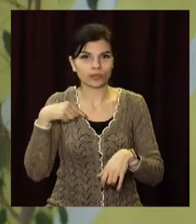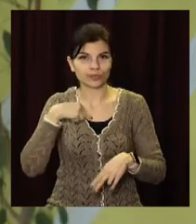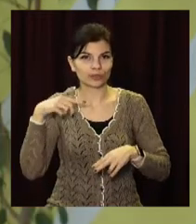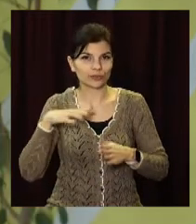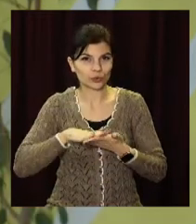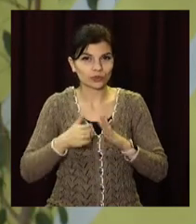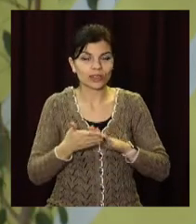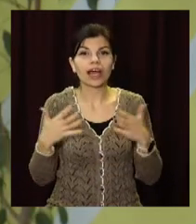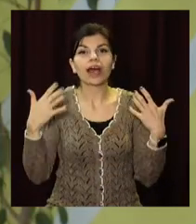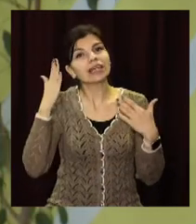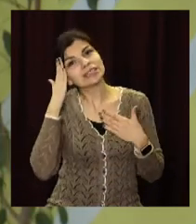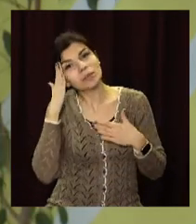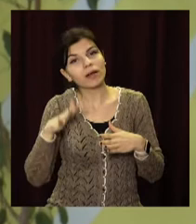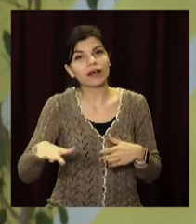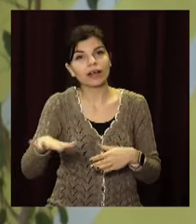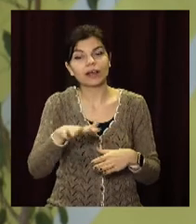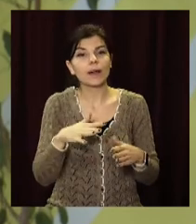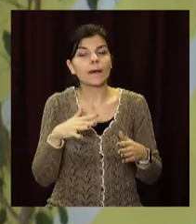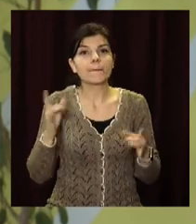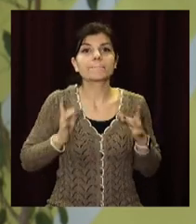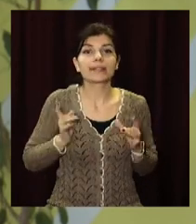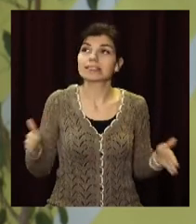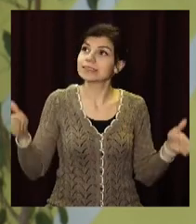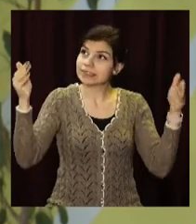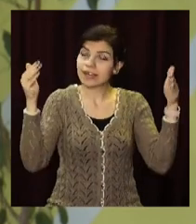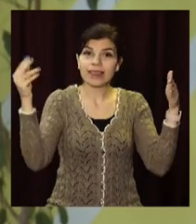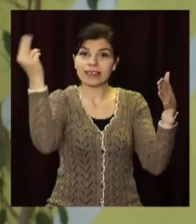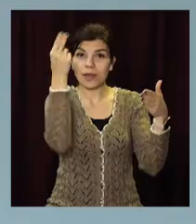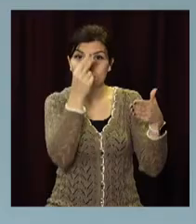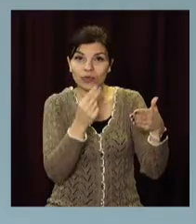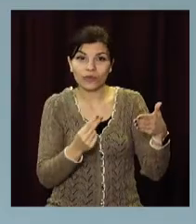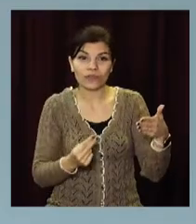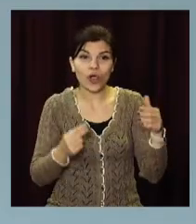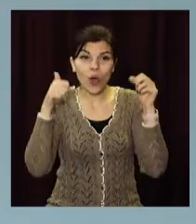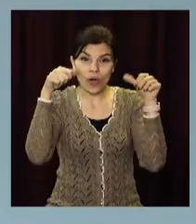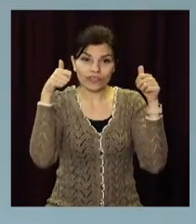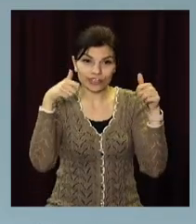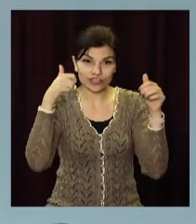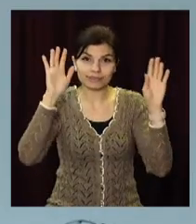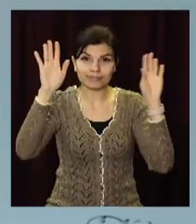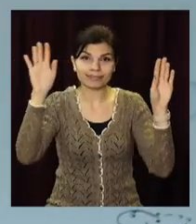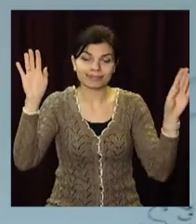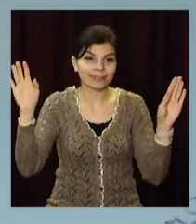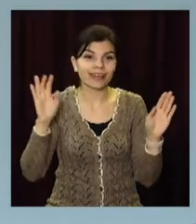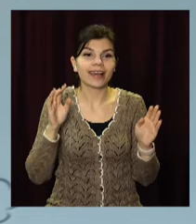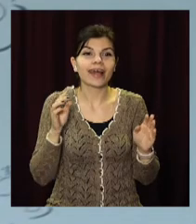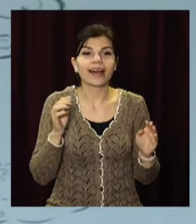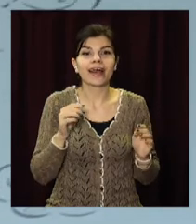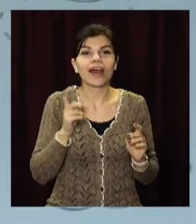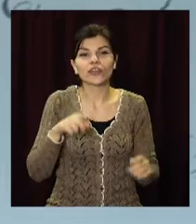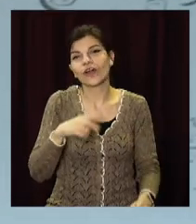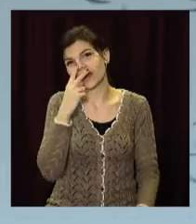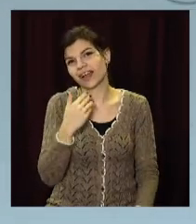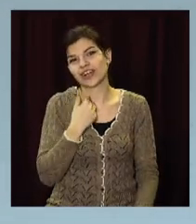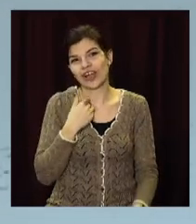У спальнях білі стелі з намальованими овечками навіть, як навіть казалось би